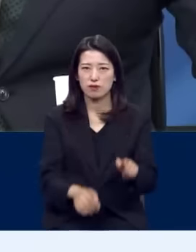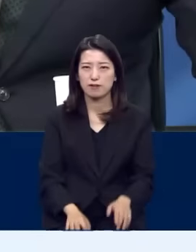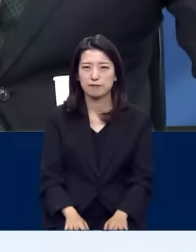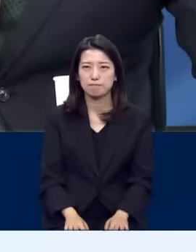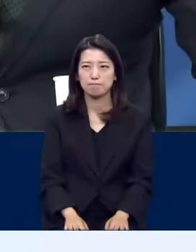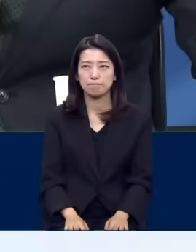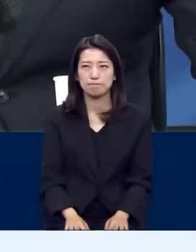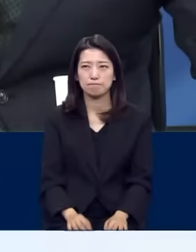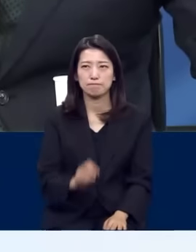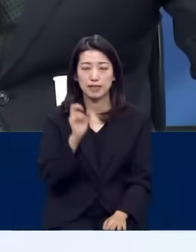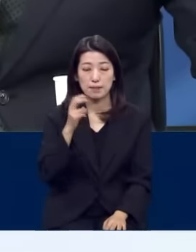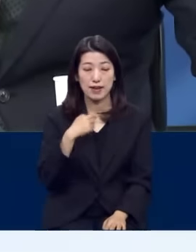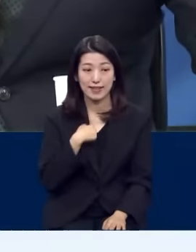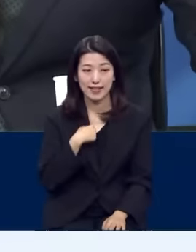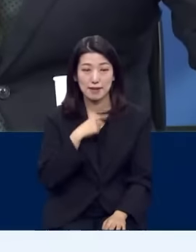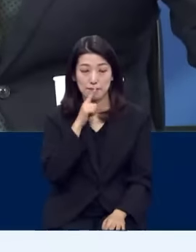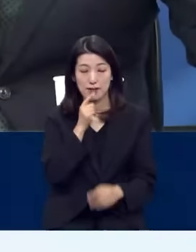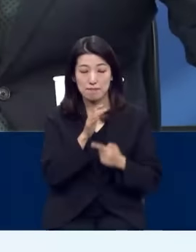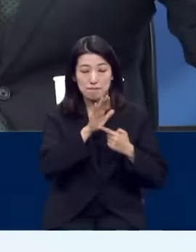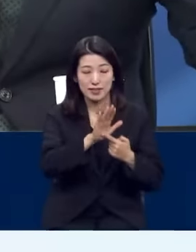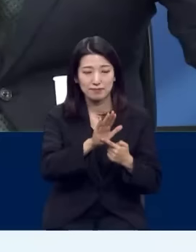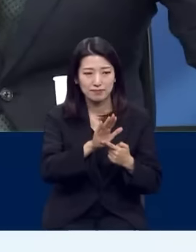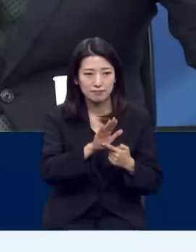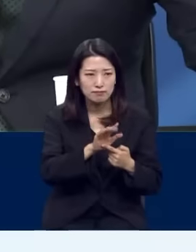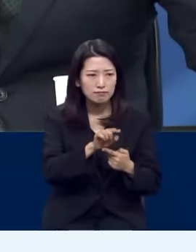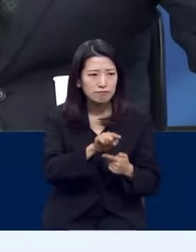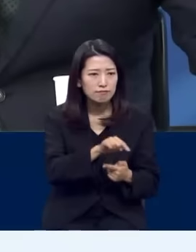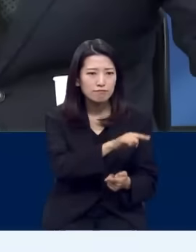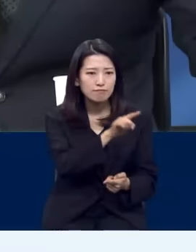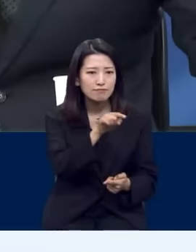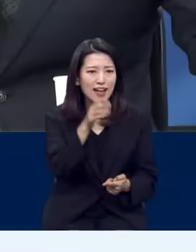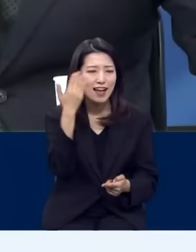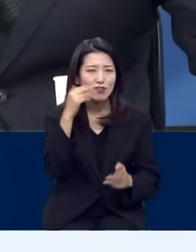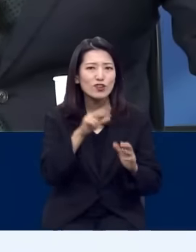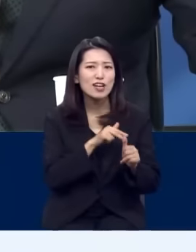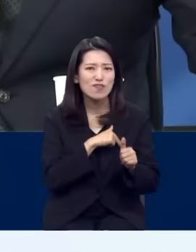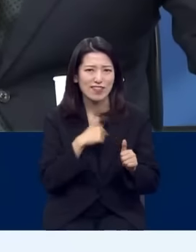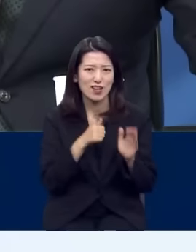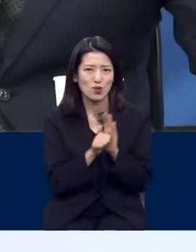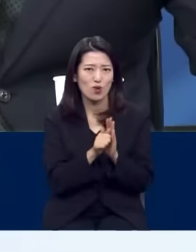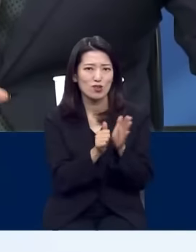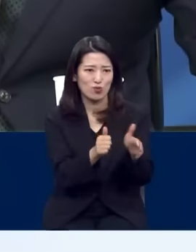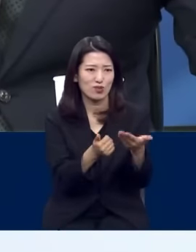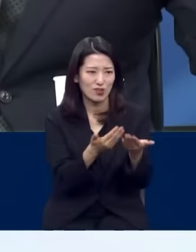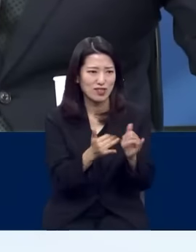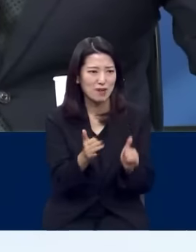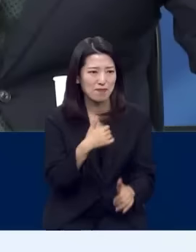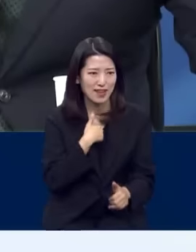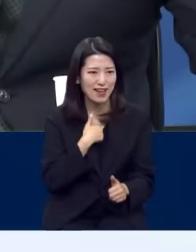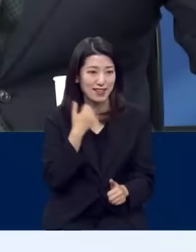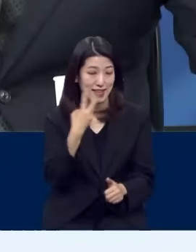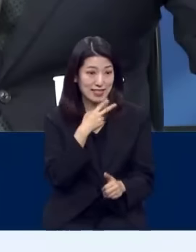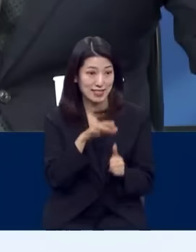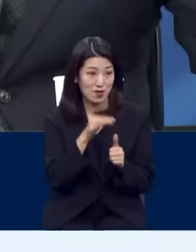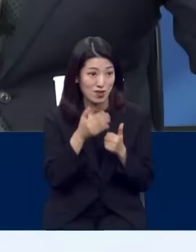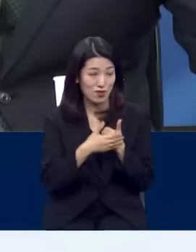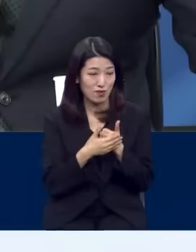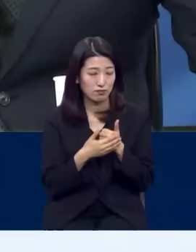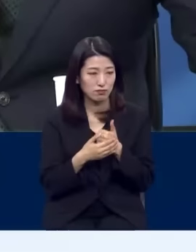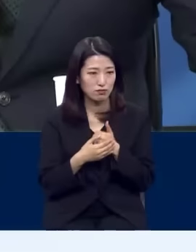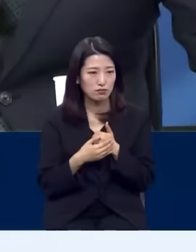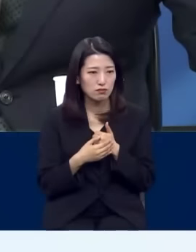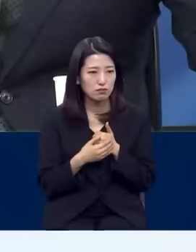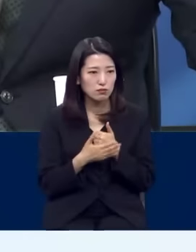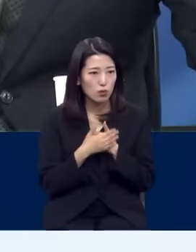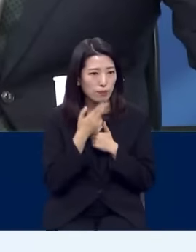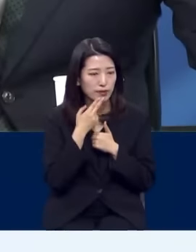않을까라는 그런 계산을 했다가 아니다 조금 더 세게 얘기하는게 오히려 낫지 않겠나 여러 가지 혼자의 생각을 하고 있을 겁니다 아마이 주파를 계속 팀고 있는